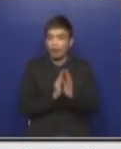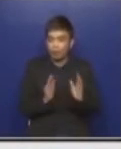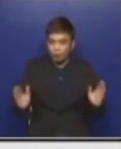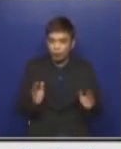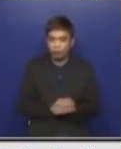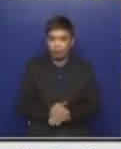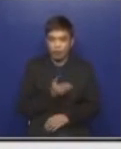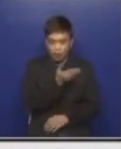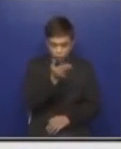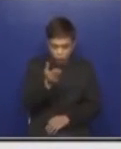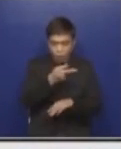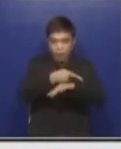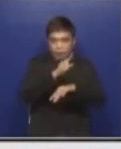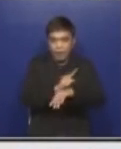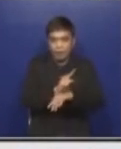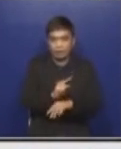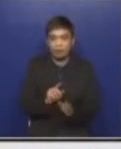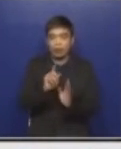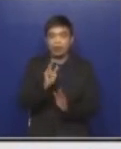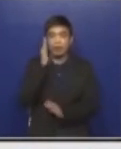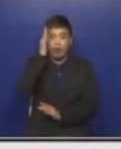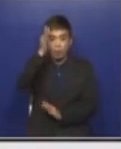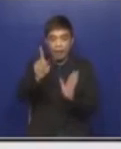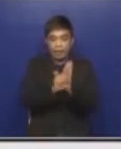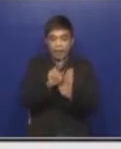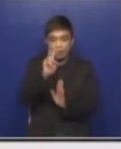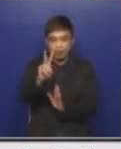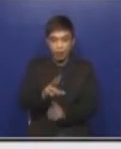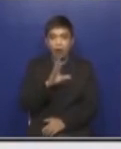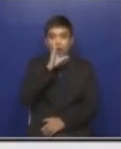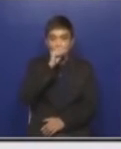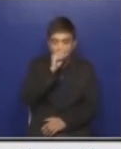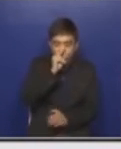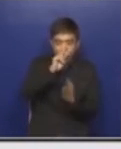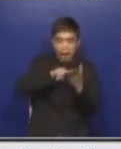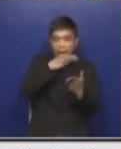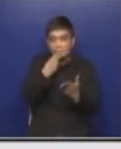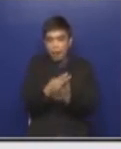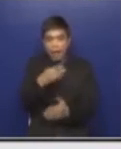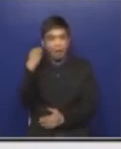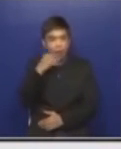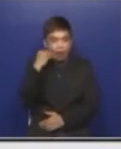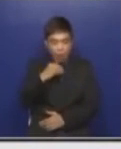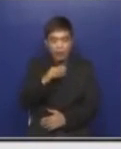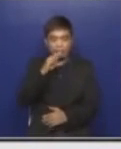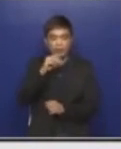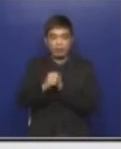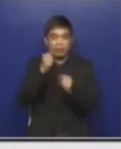ครับผมขออนุญาตครับในเวลา2ผมขออนุญาตแปรยติทุกมาตราเพื่อจะได้พูด7วัน7คืนขอบคุณครับ